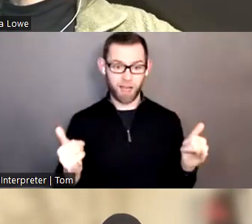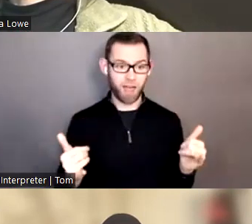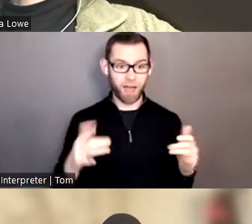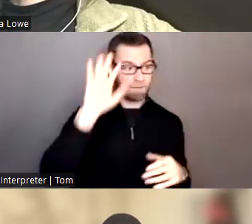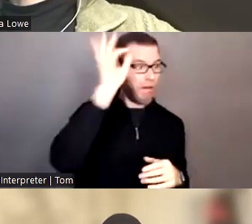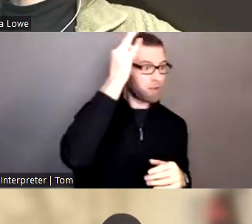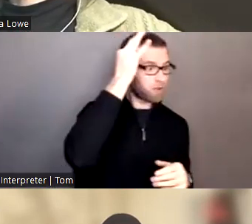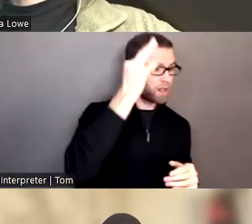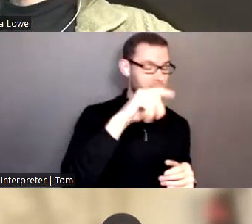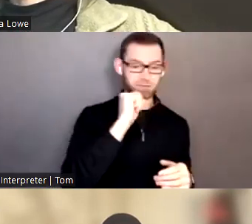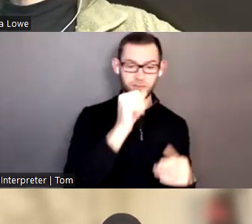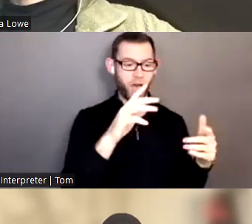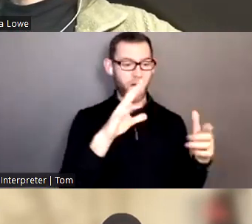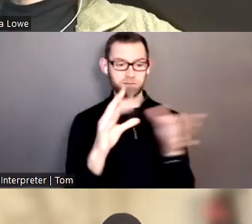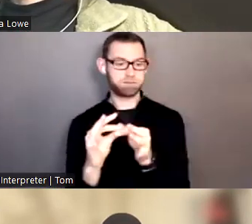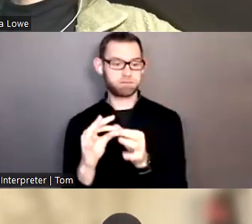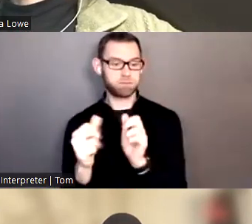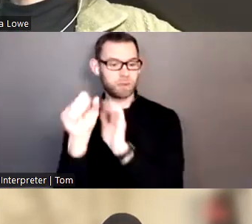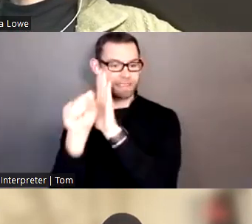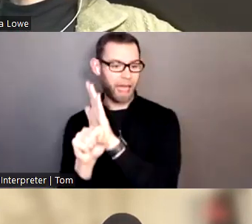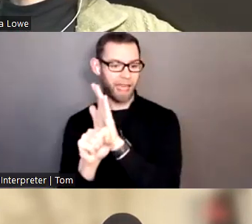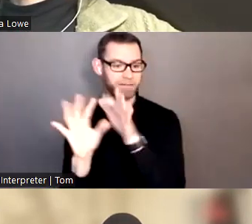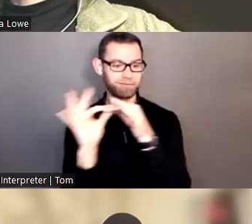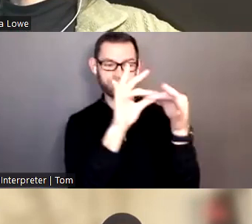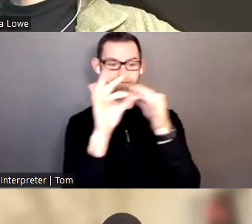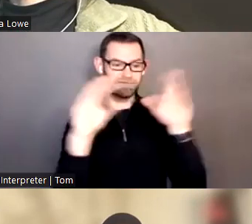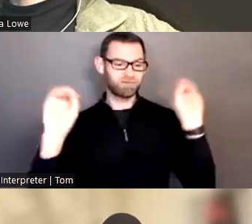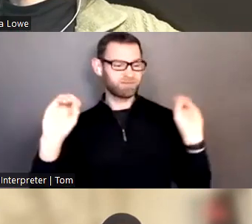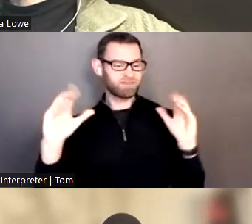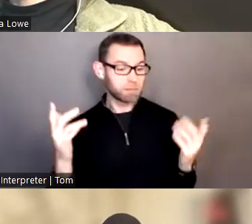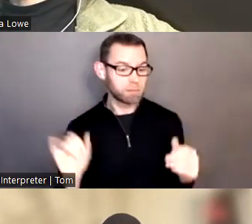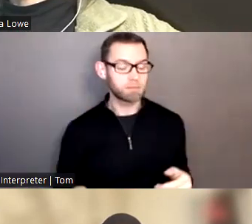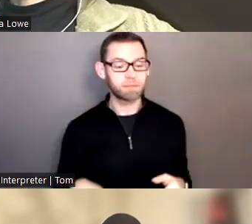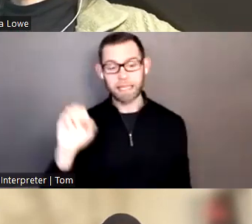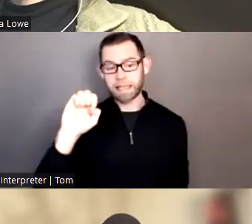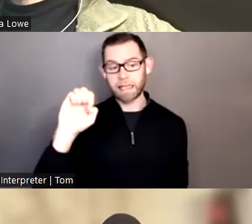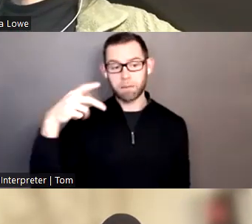il va travailler avec loi État